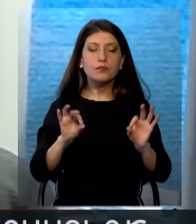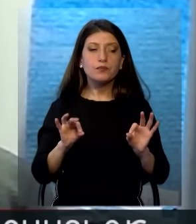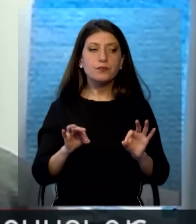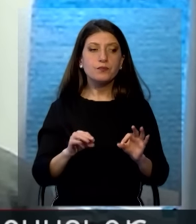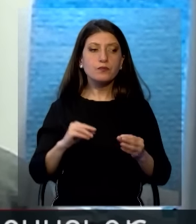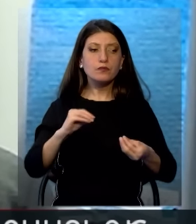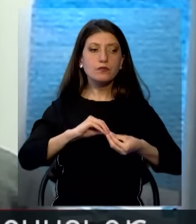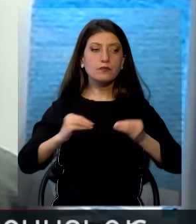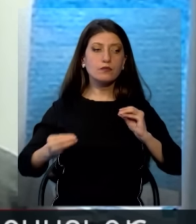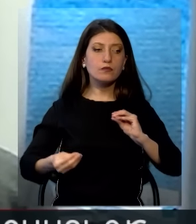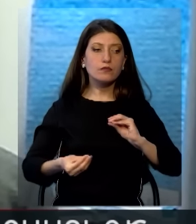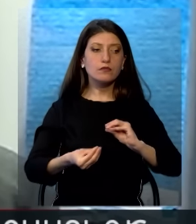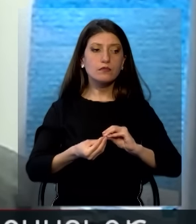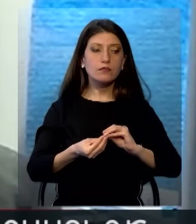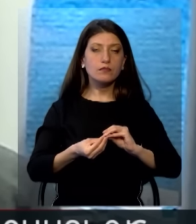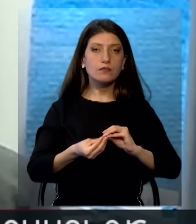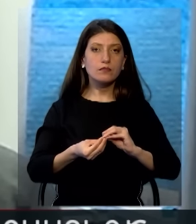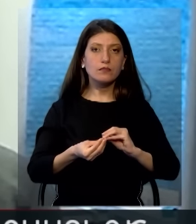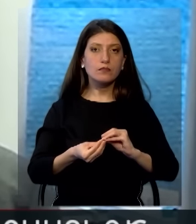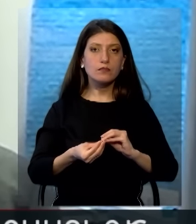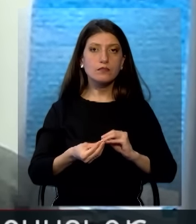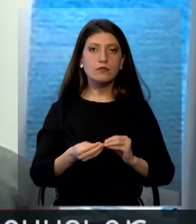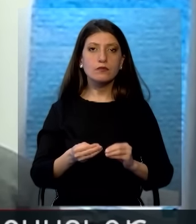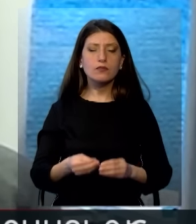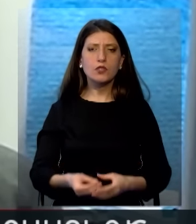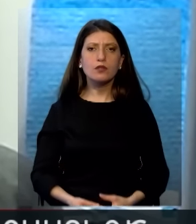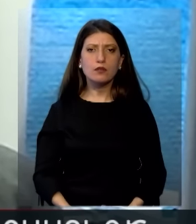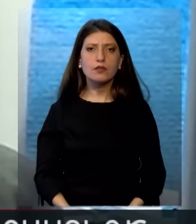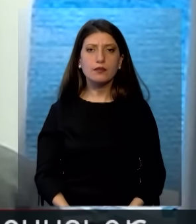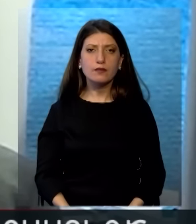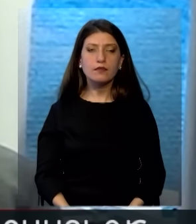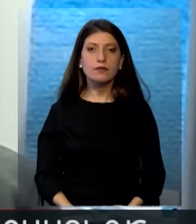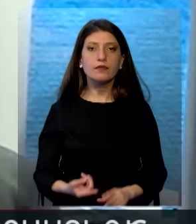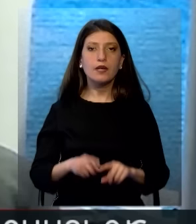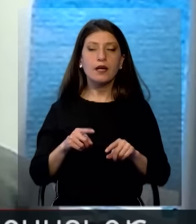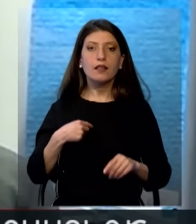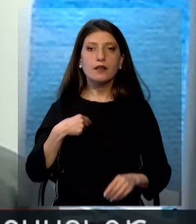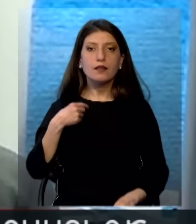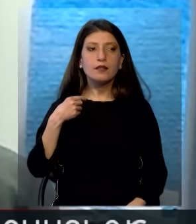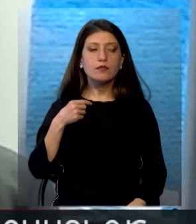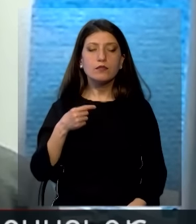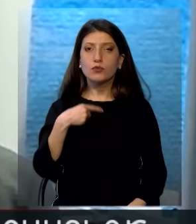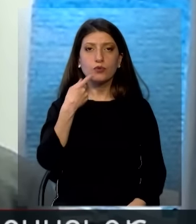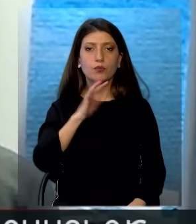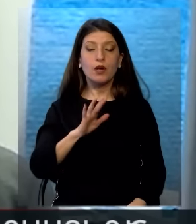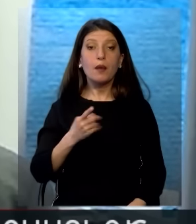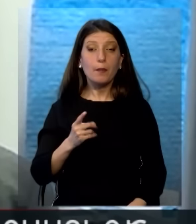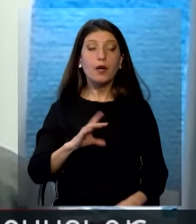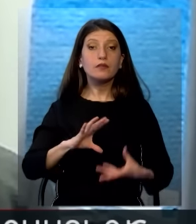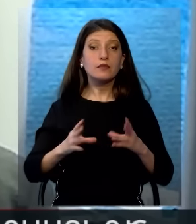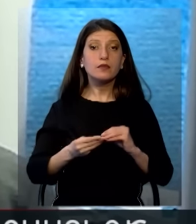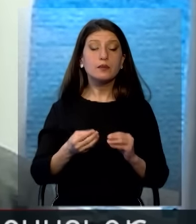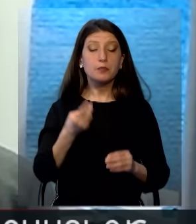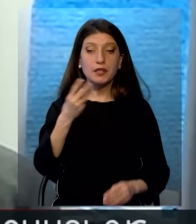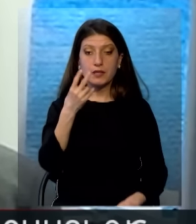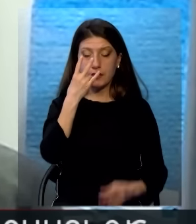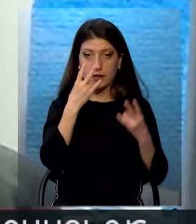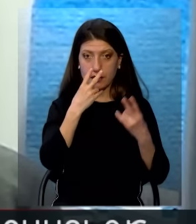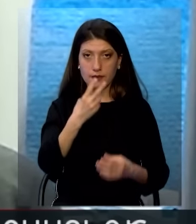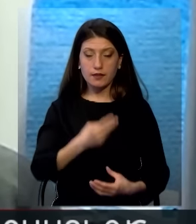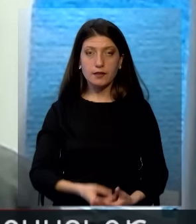իշխանությունները ուզեն կան ոչ կործակցի ասանցնախումբին հետ, ադիկա ես չեմ կիտեր ասպահում, բայց ընտացքին պիտի տեսնենք, ամ այն